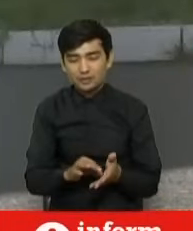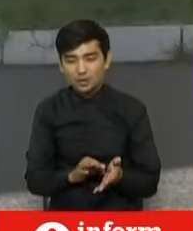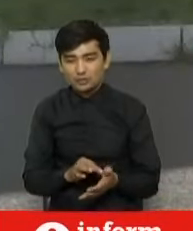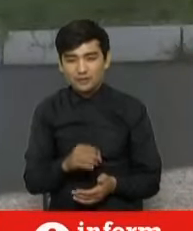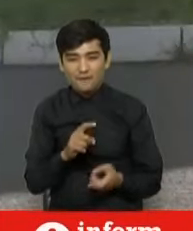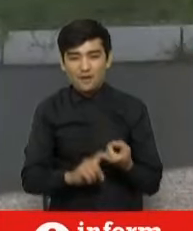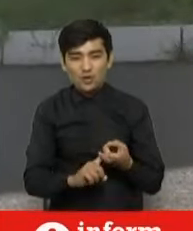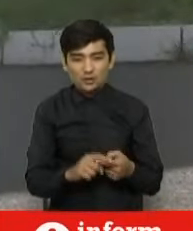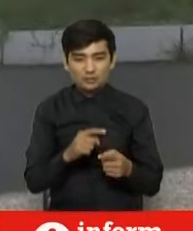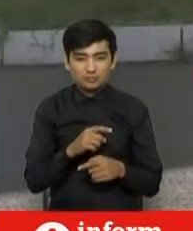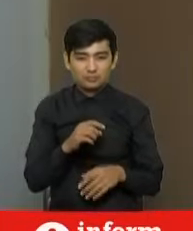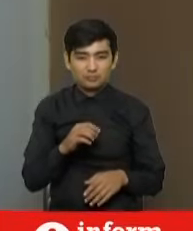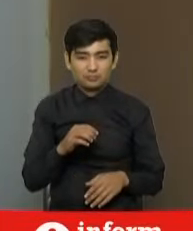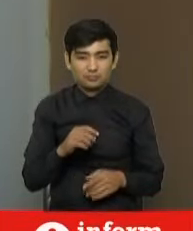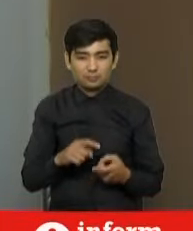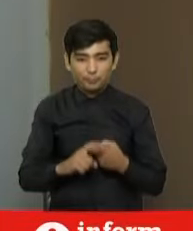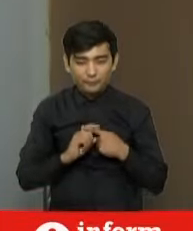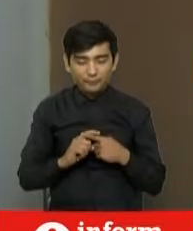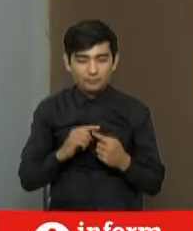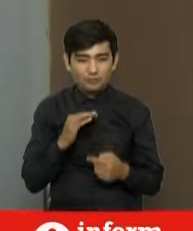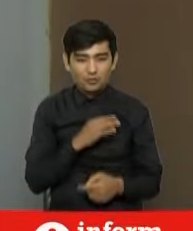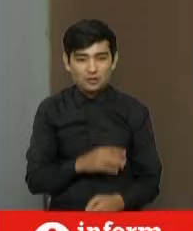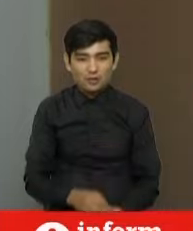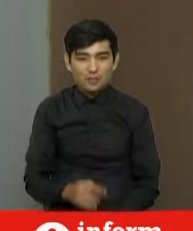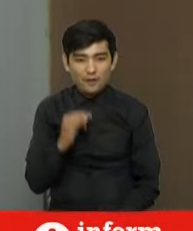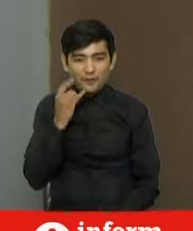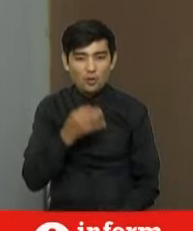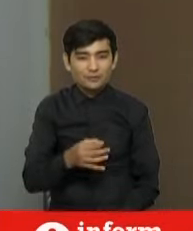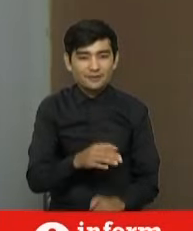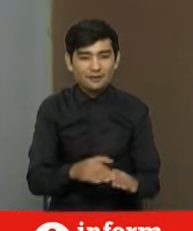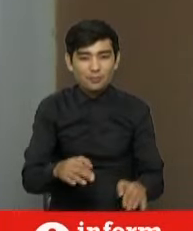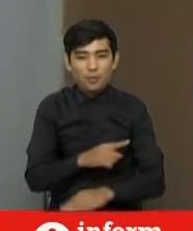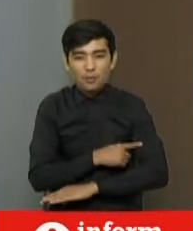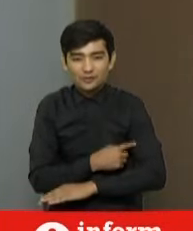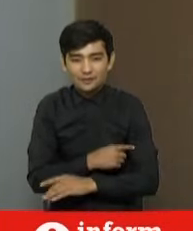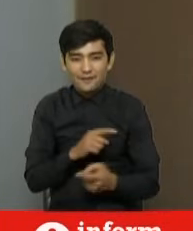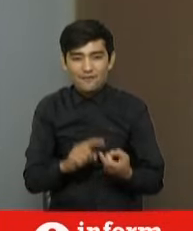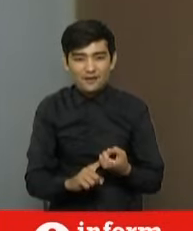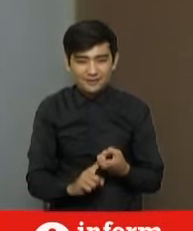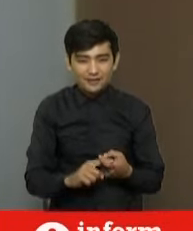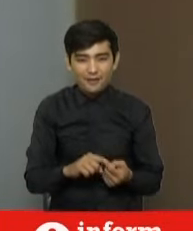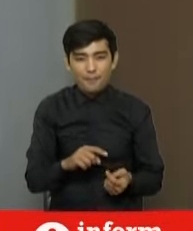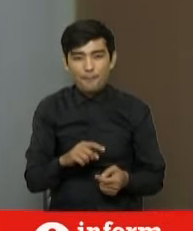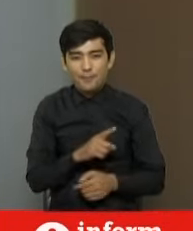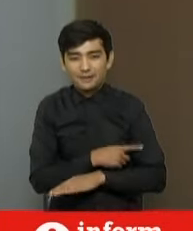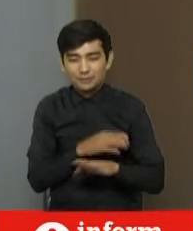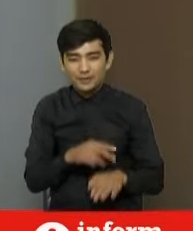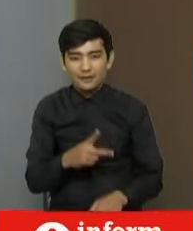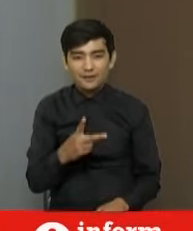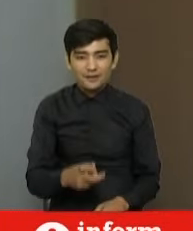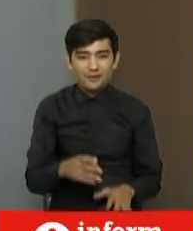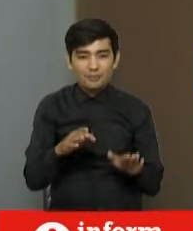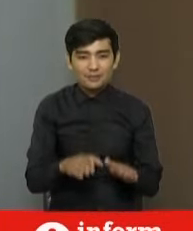вирус жұқтырғандар да аз емес. Павлодар облысының балалар ауруханасының жұқпалы аурулар стационарында 200 койка орын